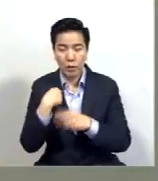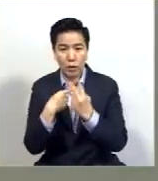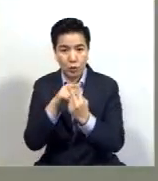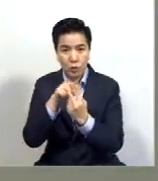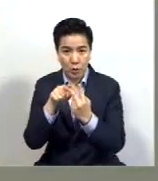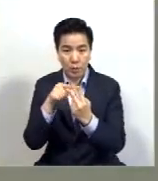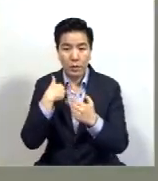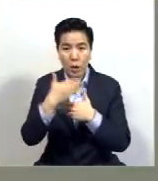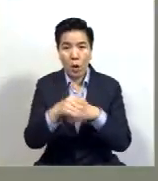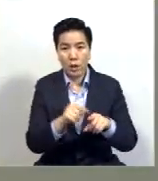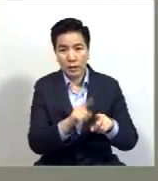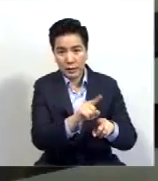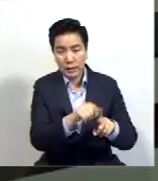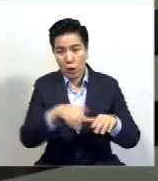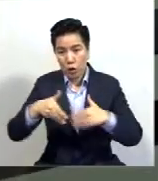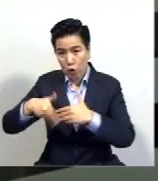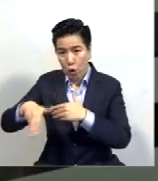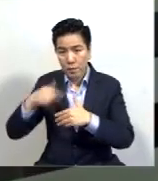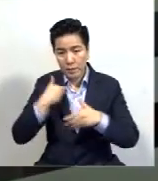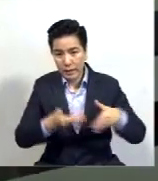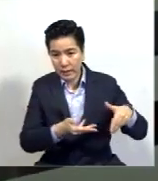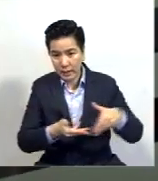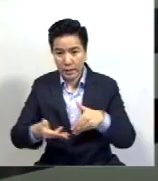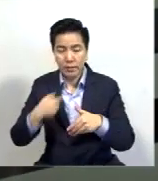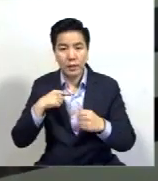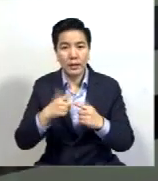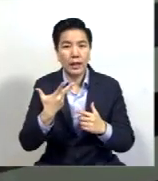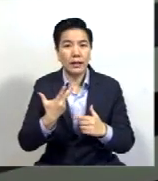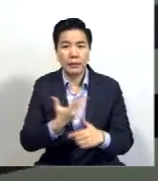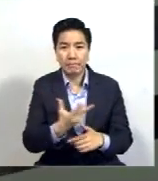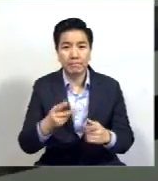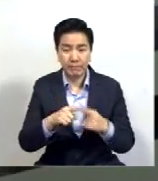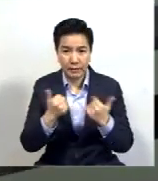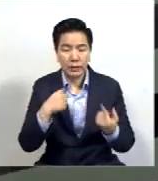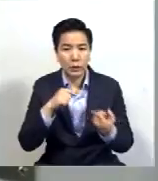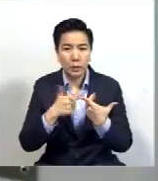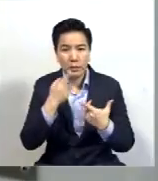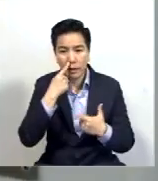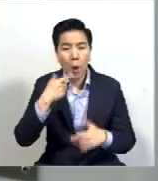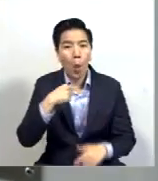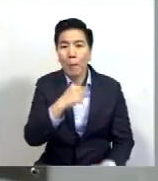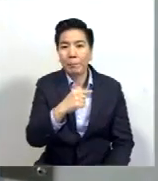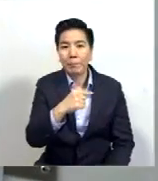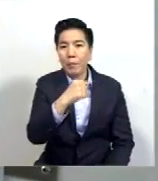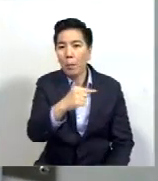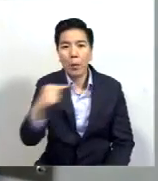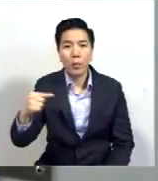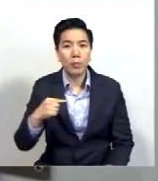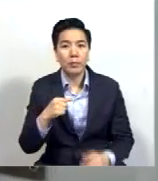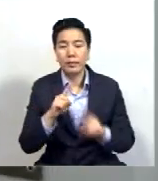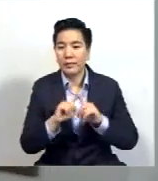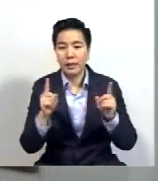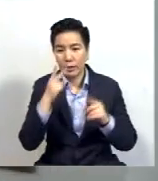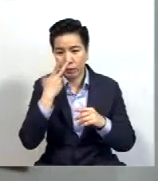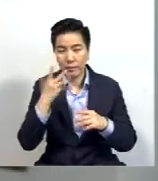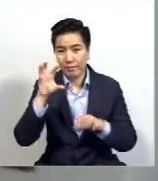องด้านนอกที่เรียกว่าแอนตี้รูมและทางเดินทั้ง3ส่วนนี้จะมีความดันที่เป็นลบที่แตกต่างกันอันนี้เป็นเกจความดัน